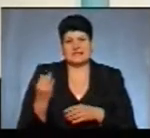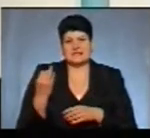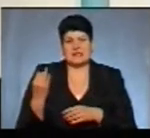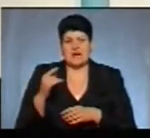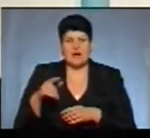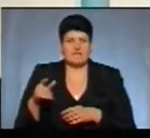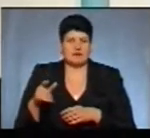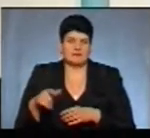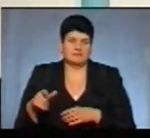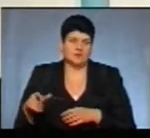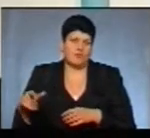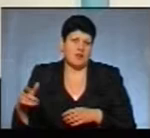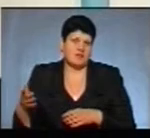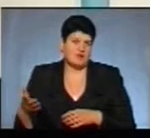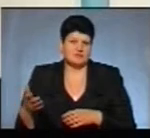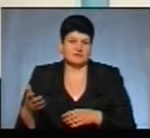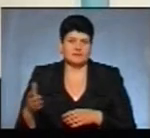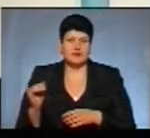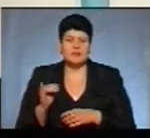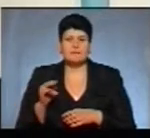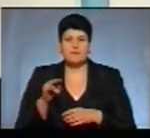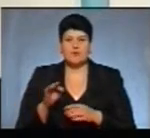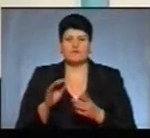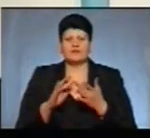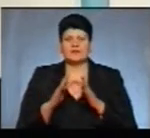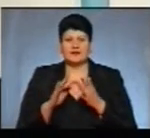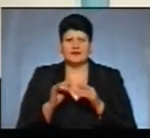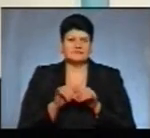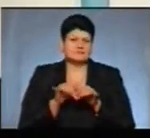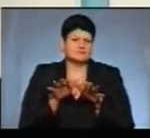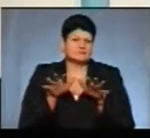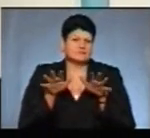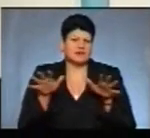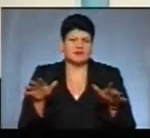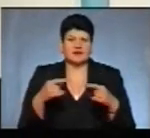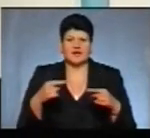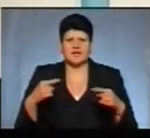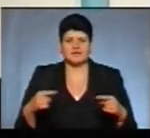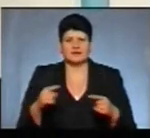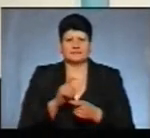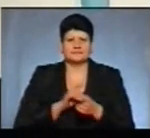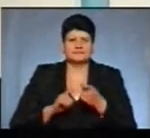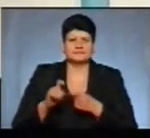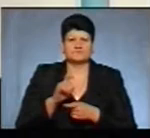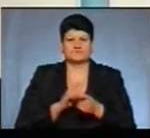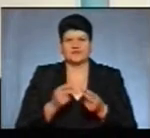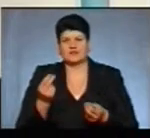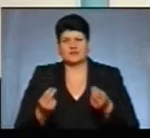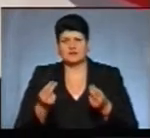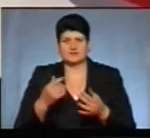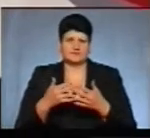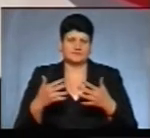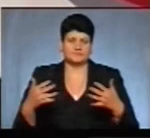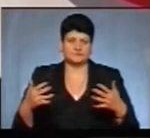цікавлять громадян. І по соцмережах вже ширяться різні і чутки, і меми, і жарти, і таке